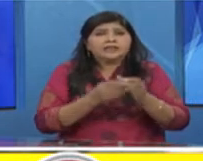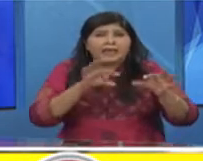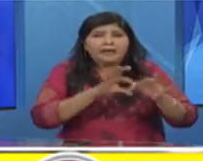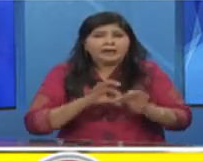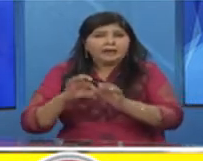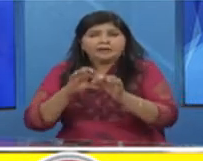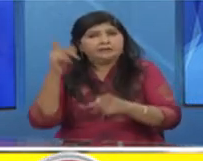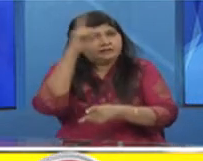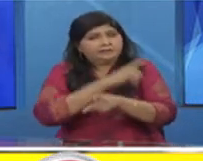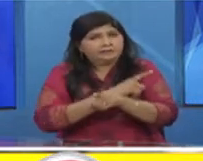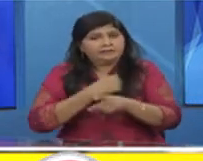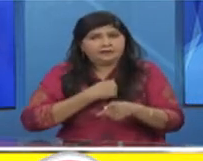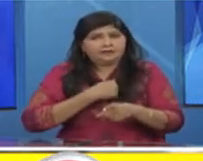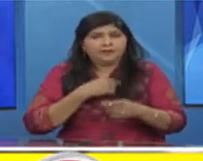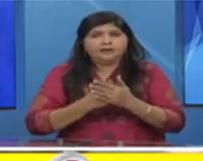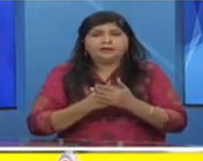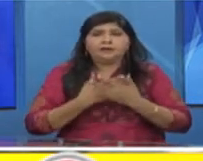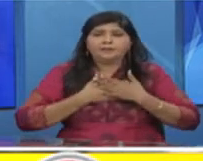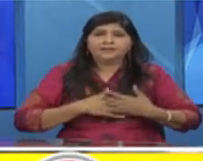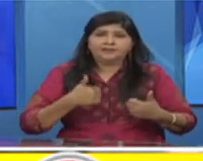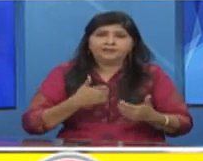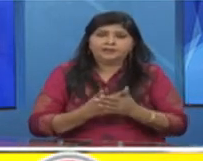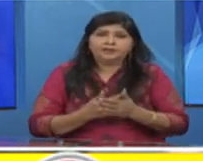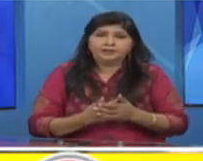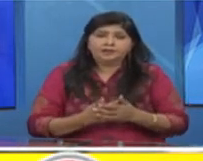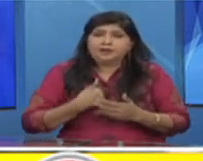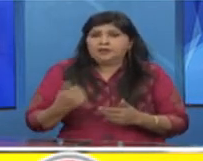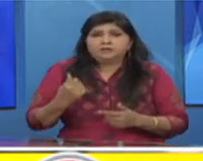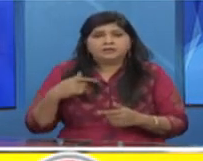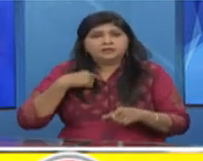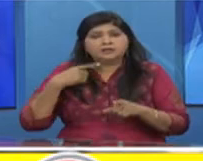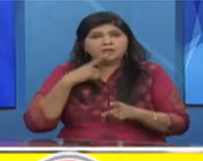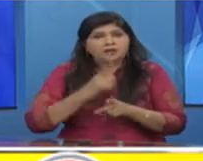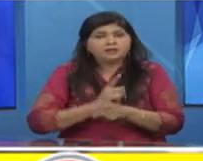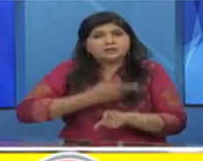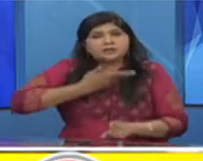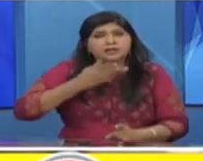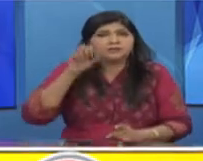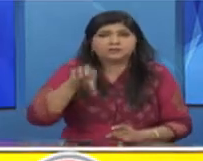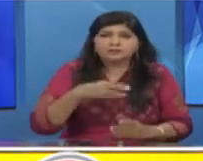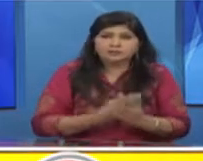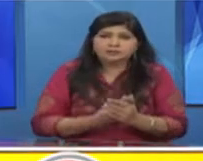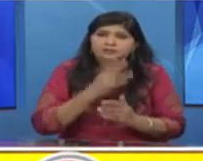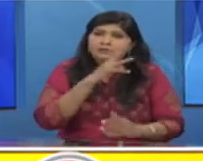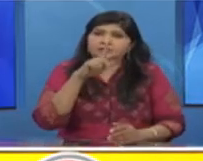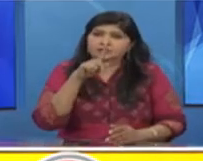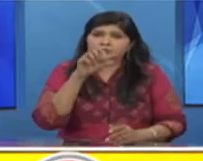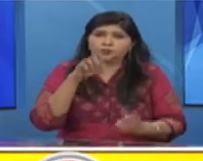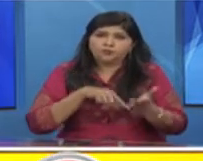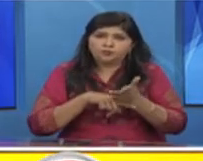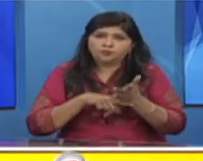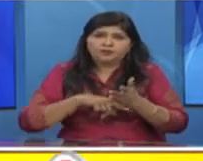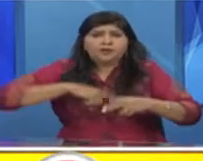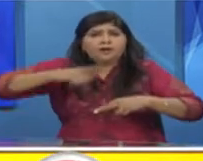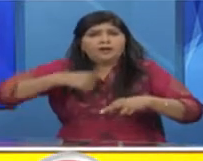की एकता, अखंडता और सुरक्षा की हर कीमत पर रक्षा करने का संदेश देता है। 31 अक्टूबर को